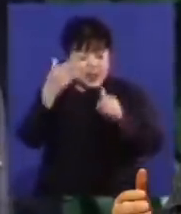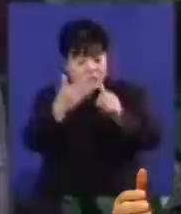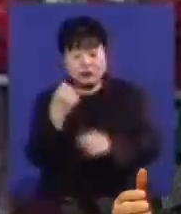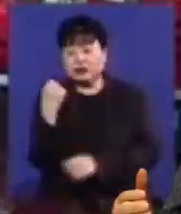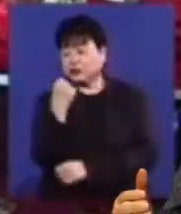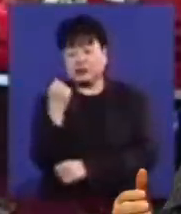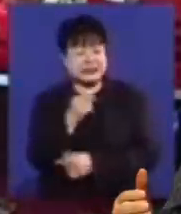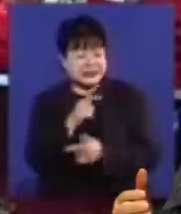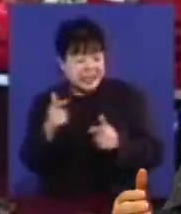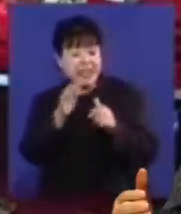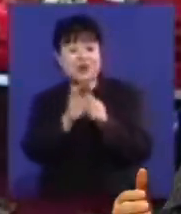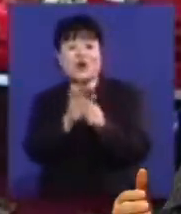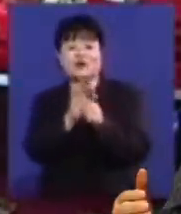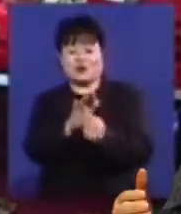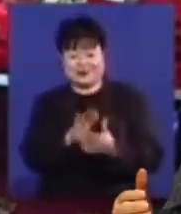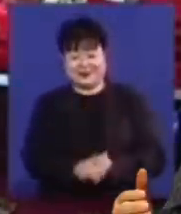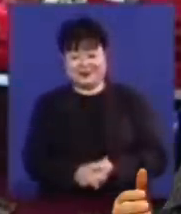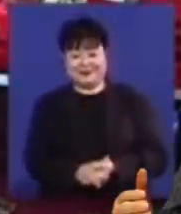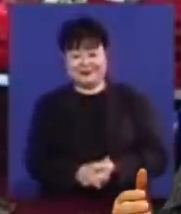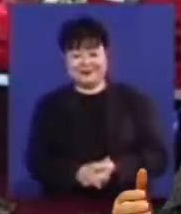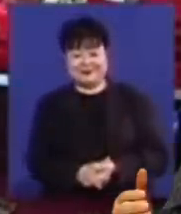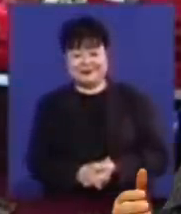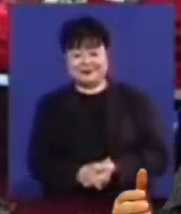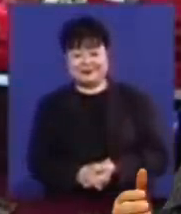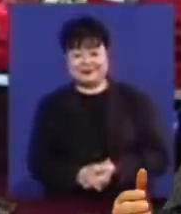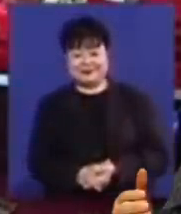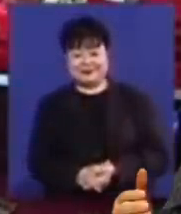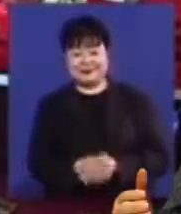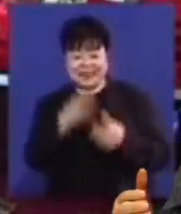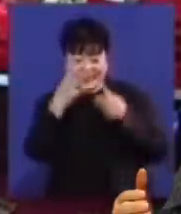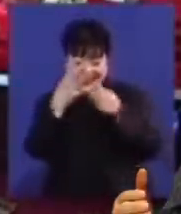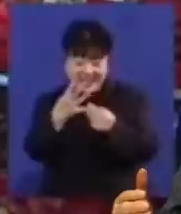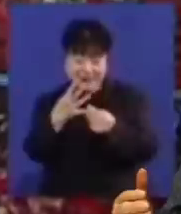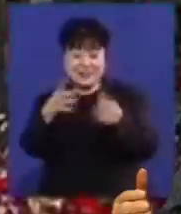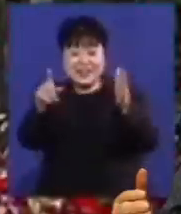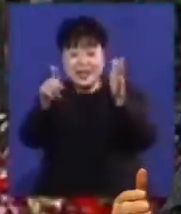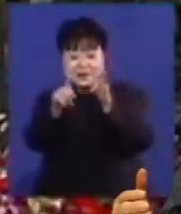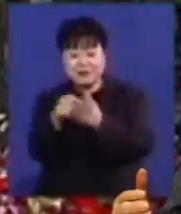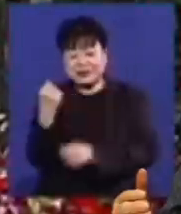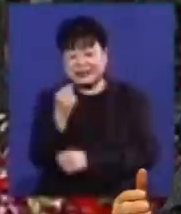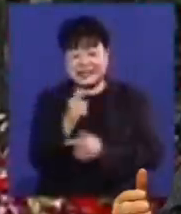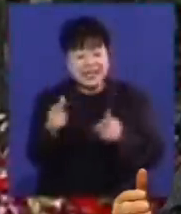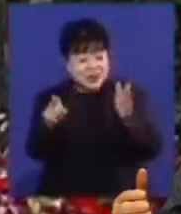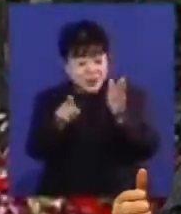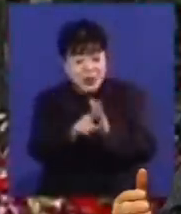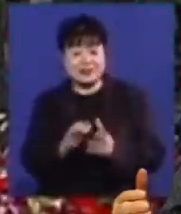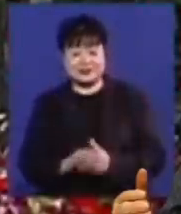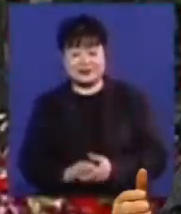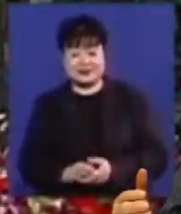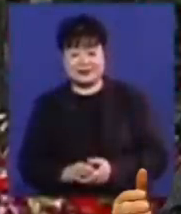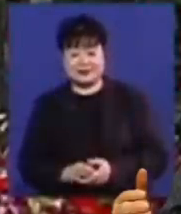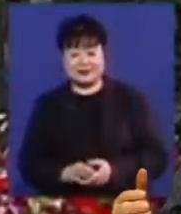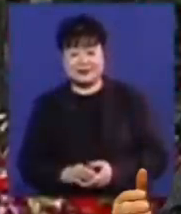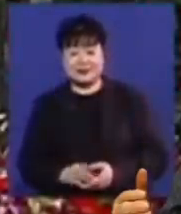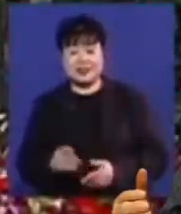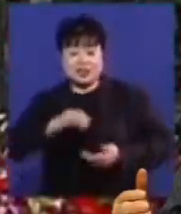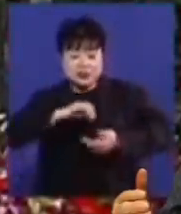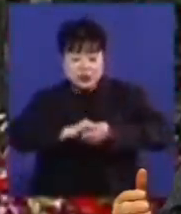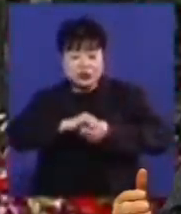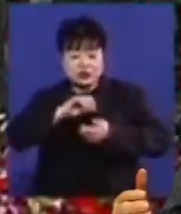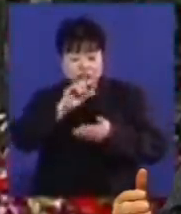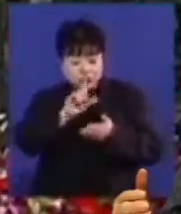흔들리지 않게 만들어주시는 것입니다. 넷째로 우리 신앙이 흔들리지 않기 위해서는 정규적인 기도 생활을 해야